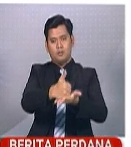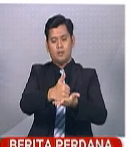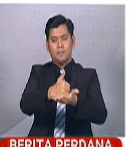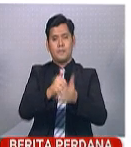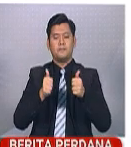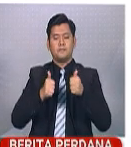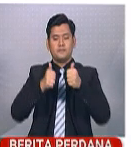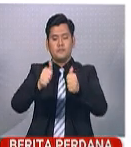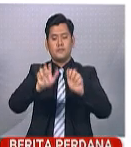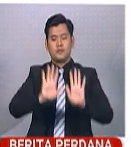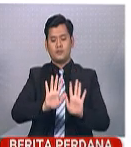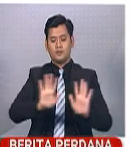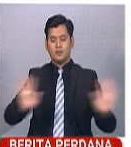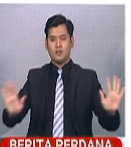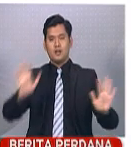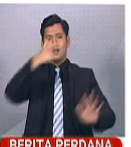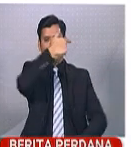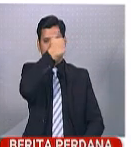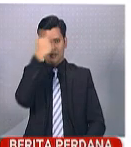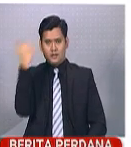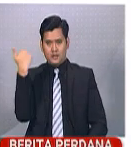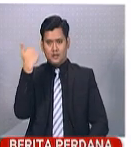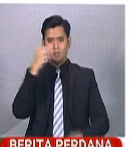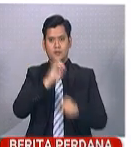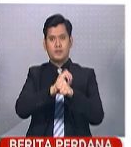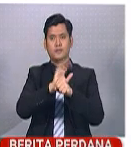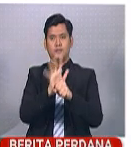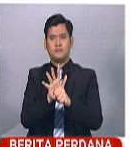ada panjang terjejas akibat covert